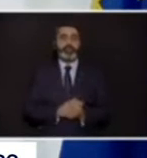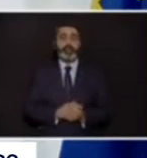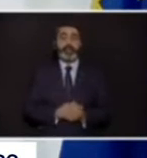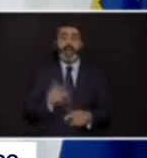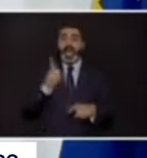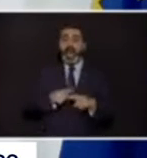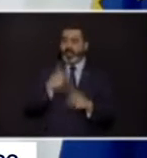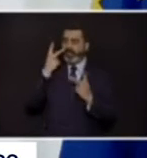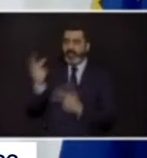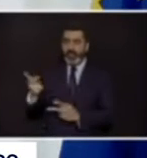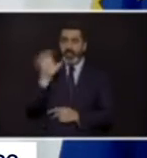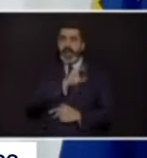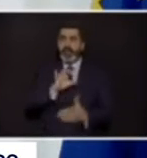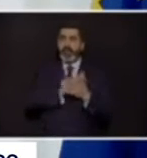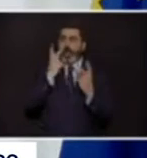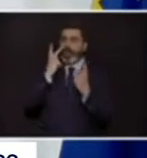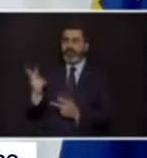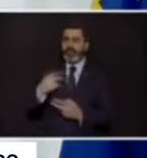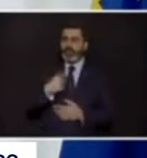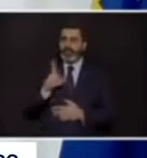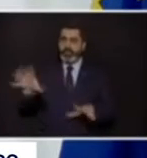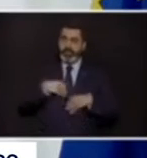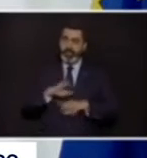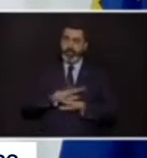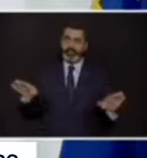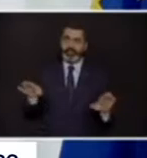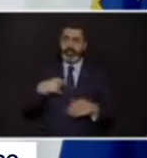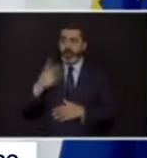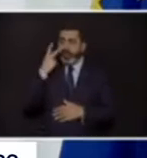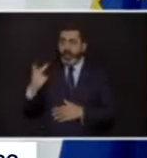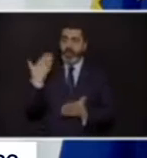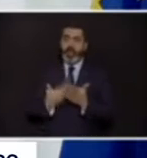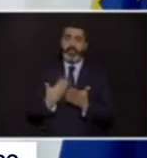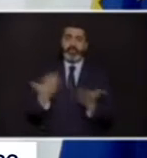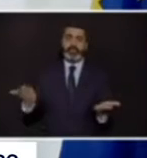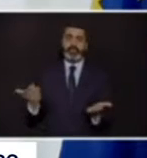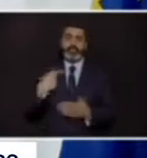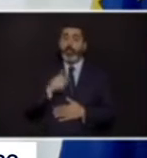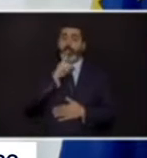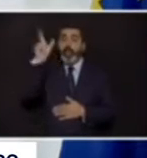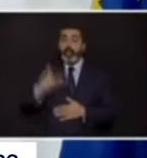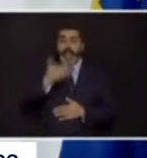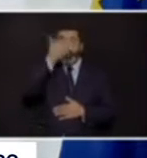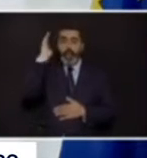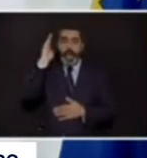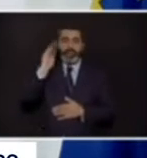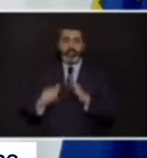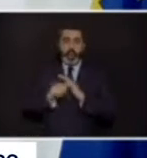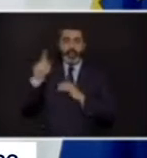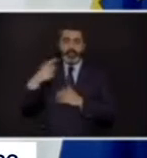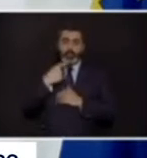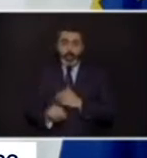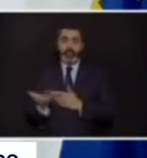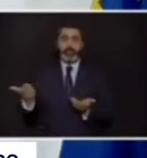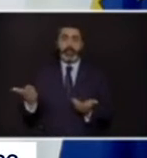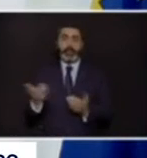την κατάσταση, την οποία αποδεικνύουν όλα τα τεκμήρια. Δημόσιες δηλώσεις του Προέδρου Ερντογάν με την απειλή ότι θα ανοίξει τις πύλες